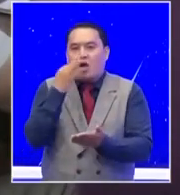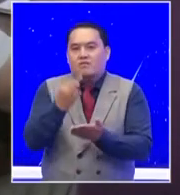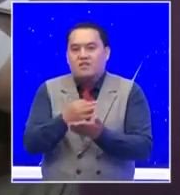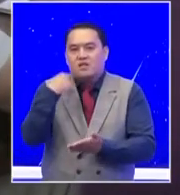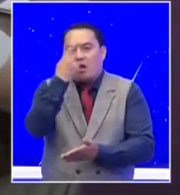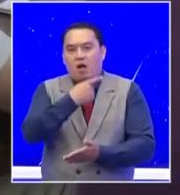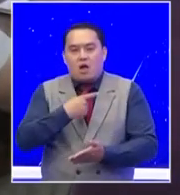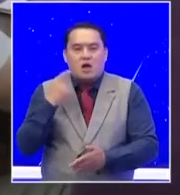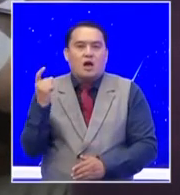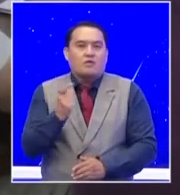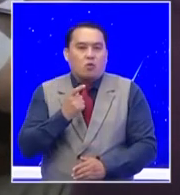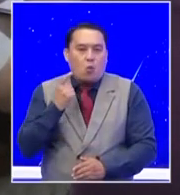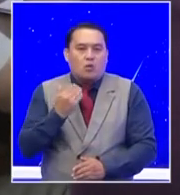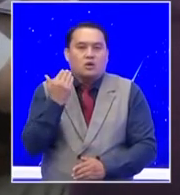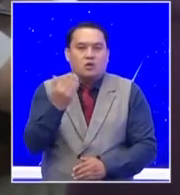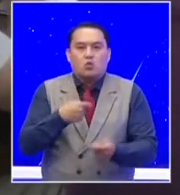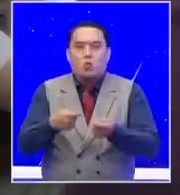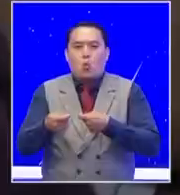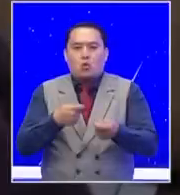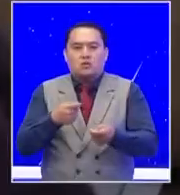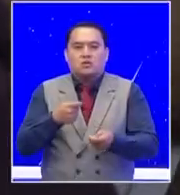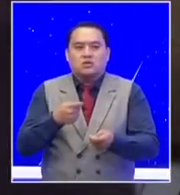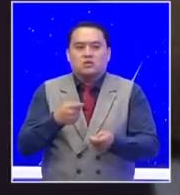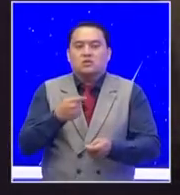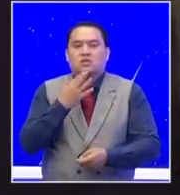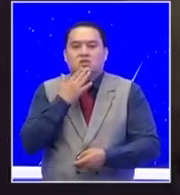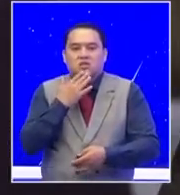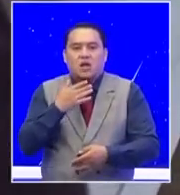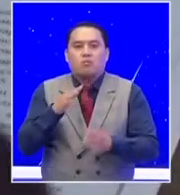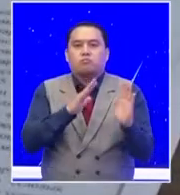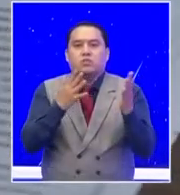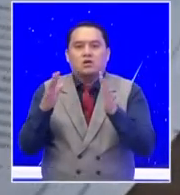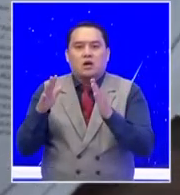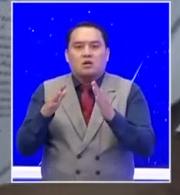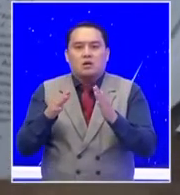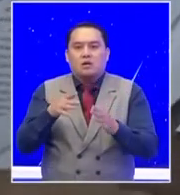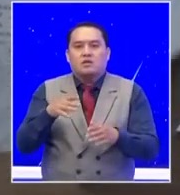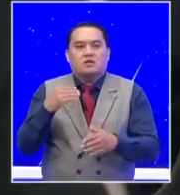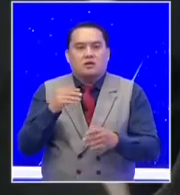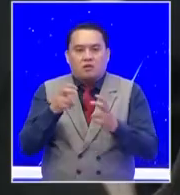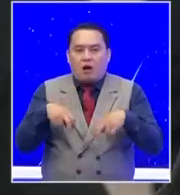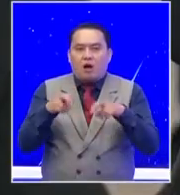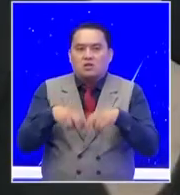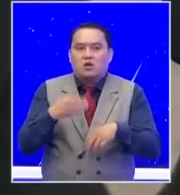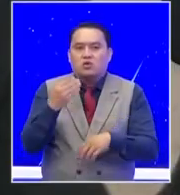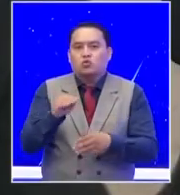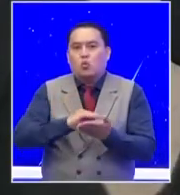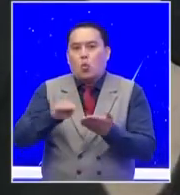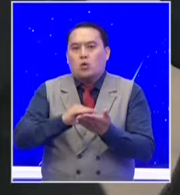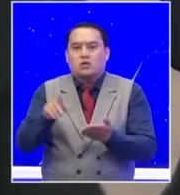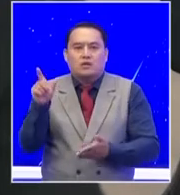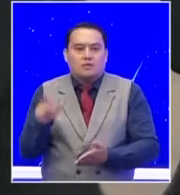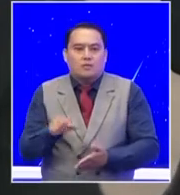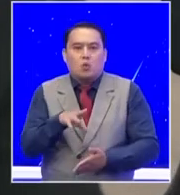лица Минэкологии, в том числе руководство самого нацпарка. Известный своими бескомпромиссными расследованиями журналист Вадим